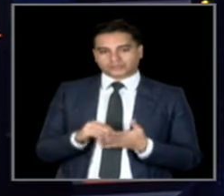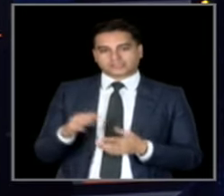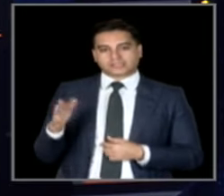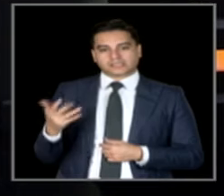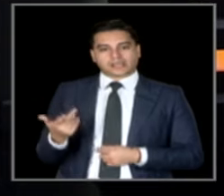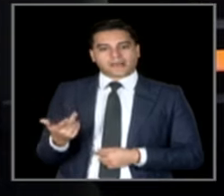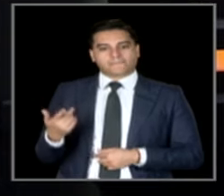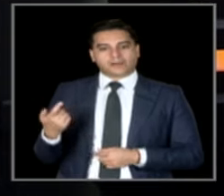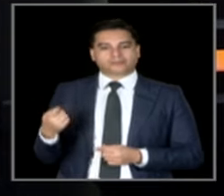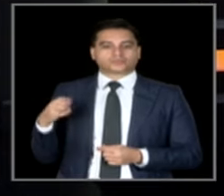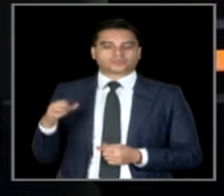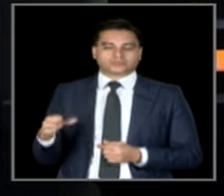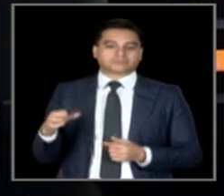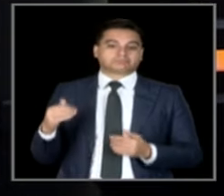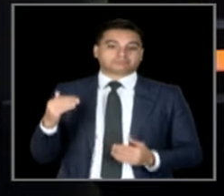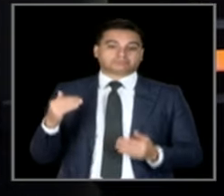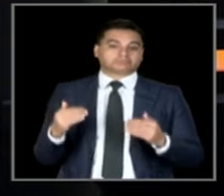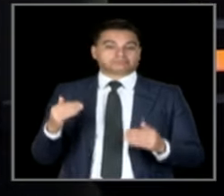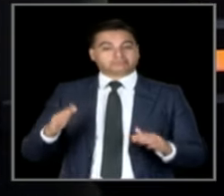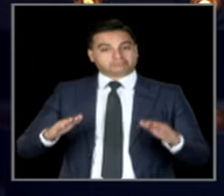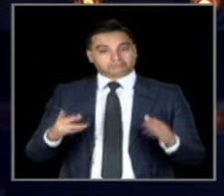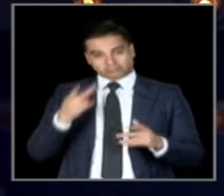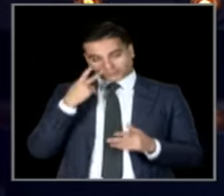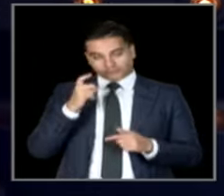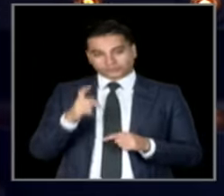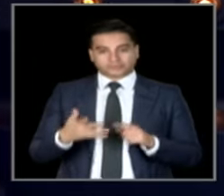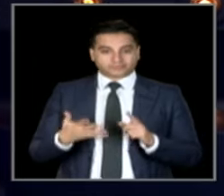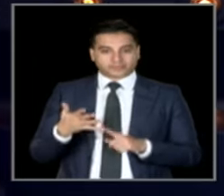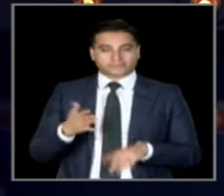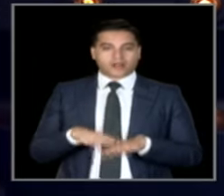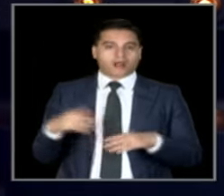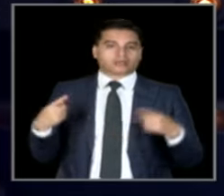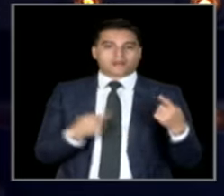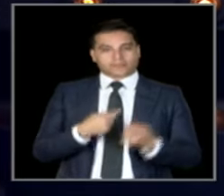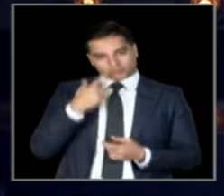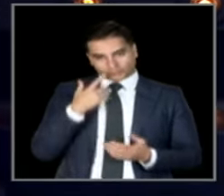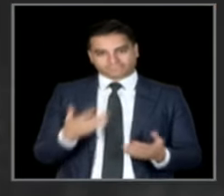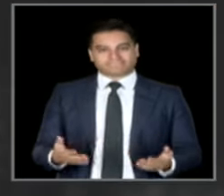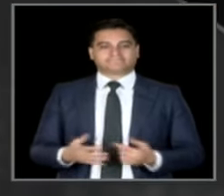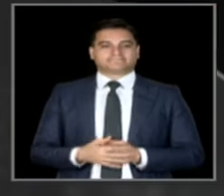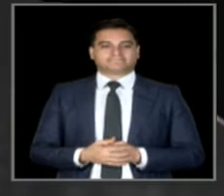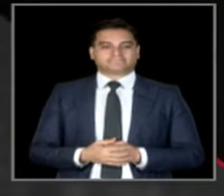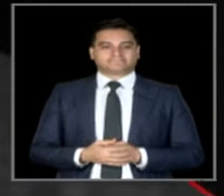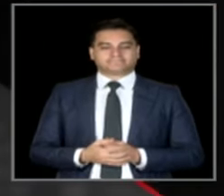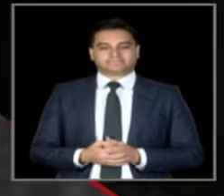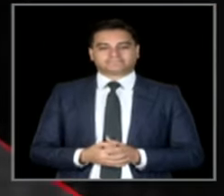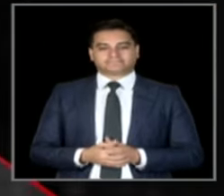70 و25. جامعة المنصورة تتقدم 95. ودلوقتي مع الفقرة الخامسة، فقرة ضربات الجزاء.